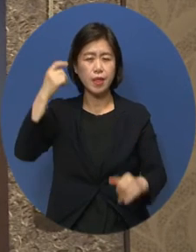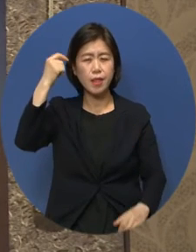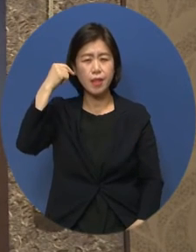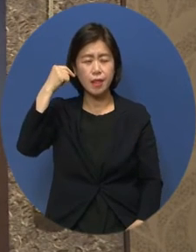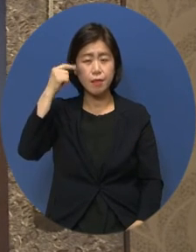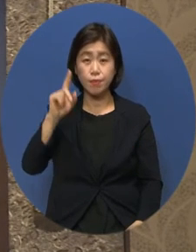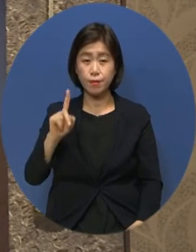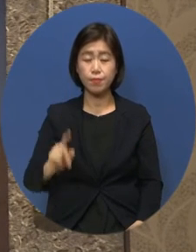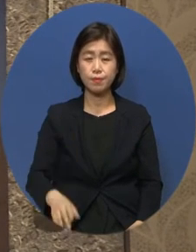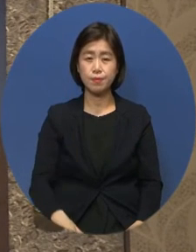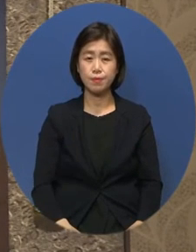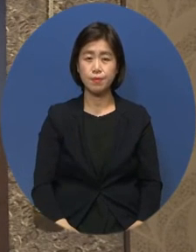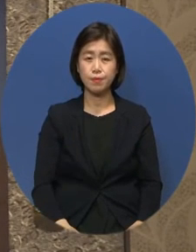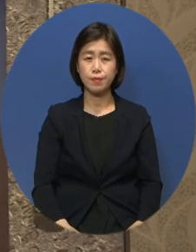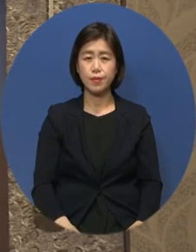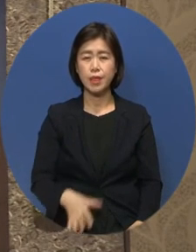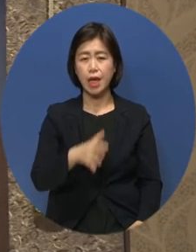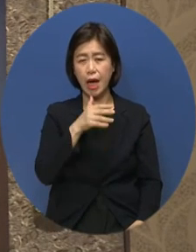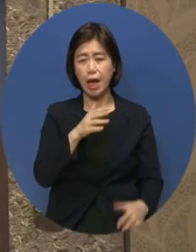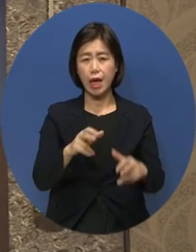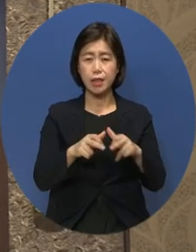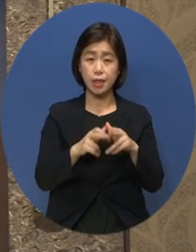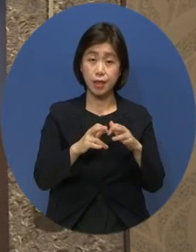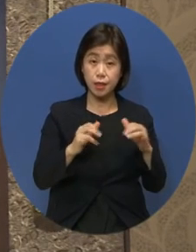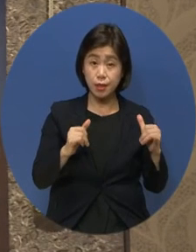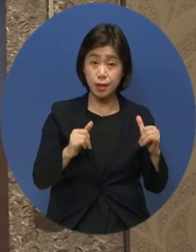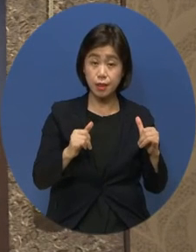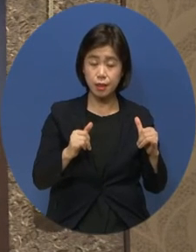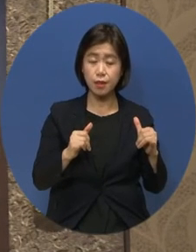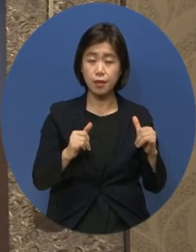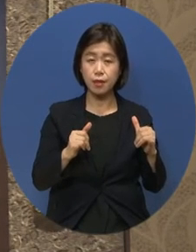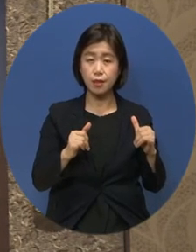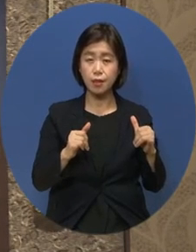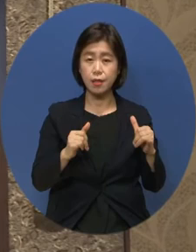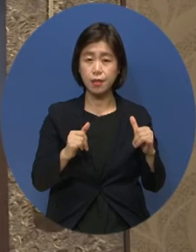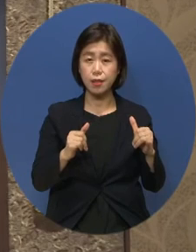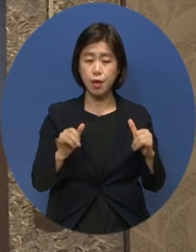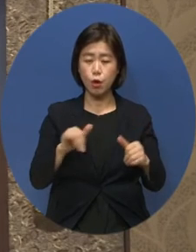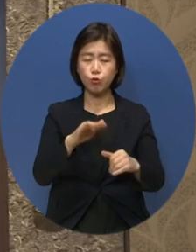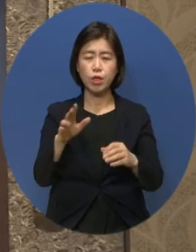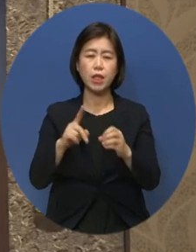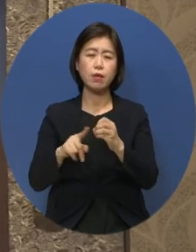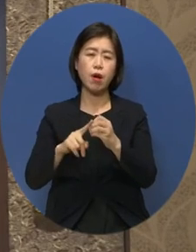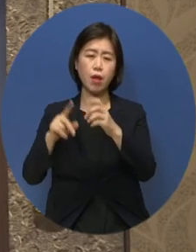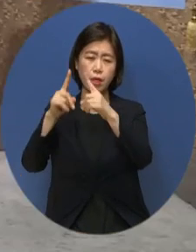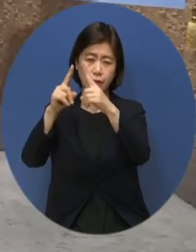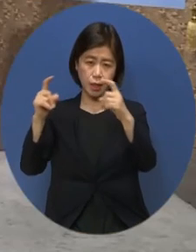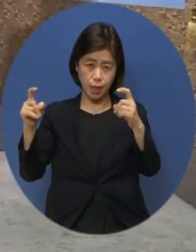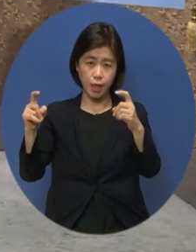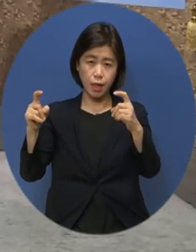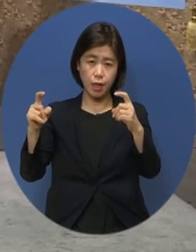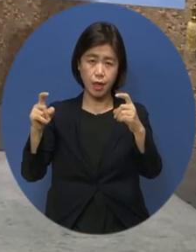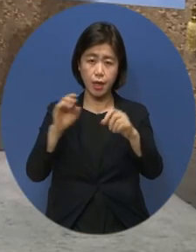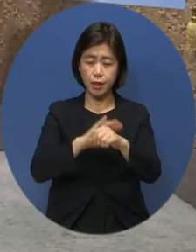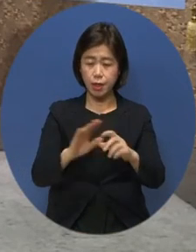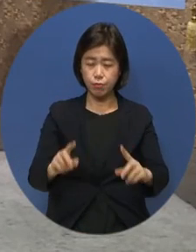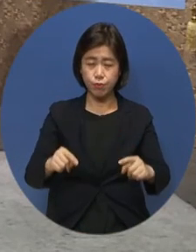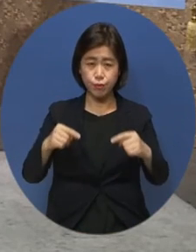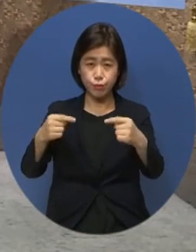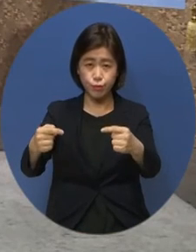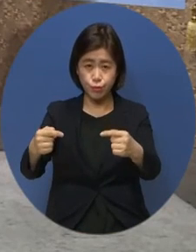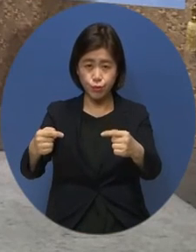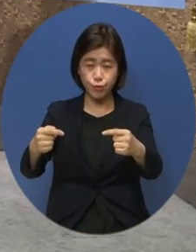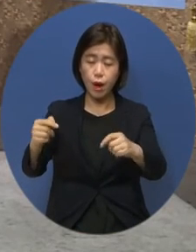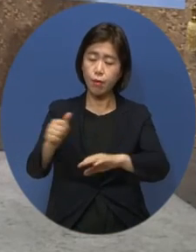오셨죠 아 이거 장애인들이 좀 우리 그 사찰의 법당 을 어 출입을 할 수